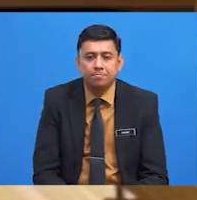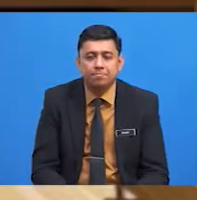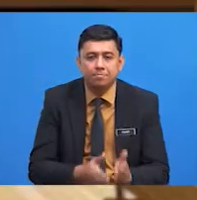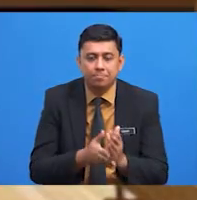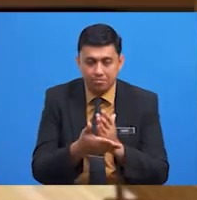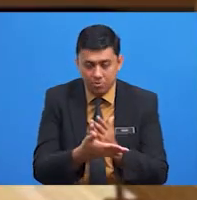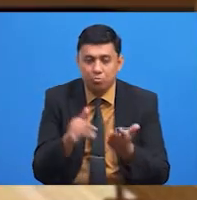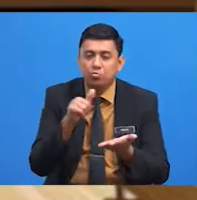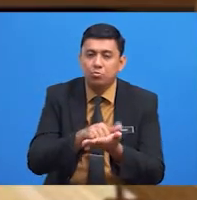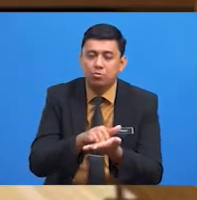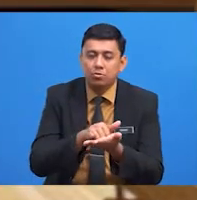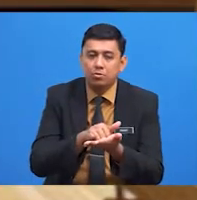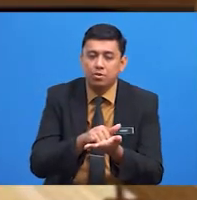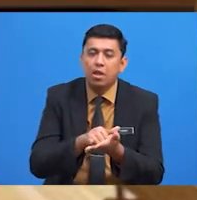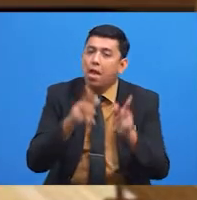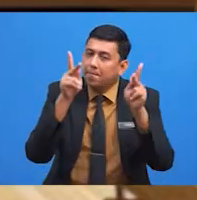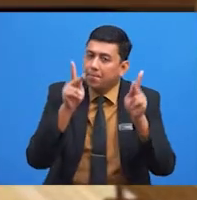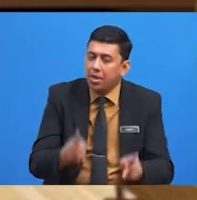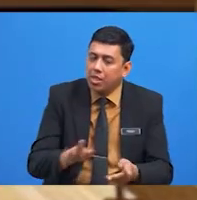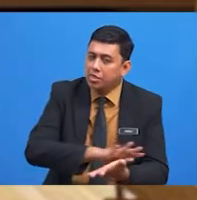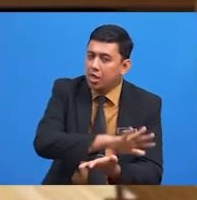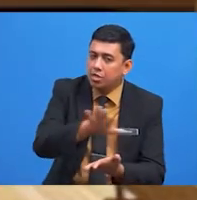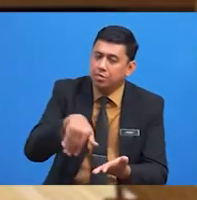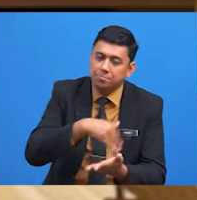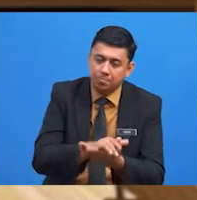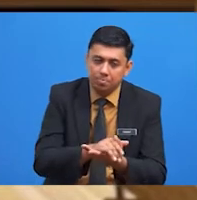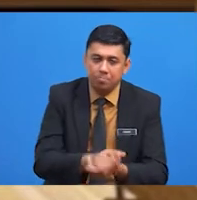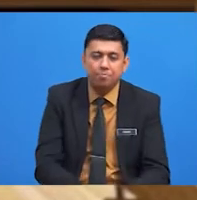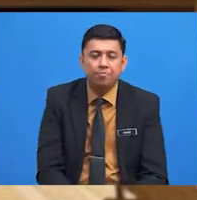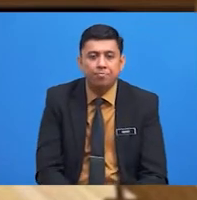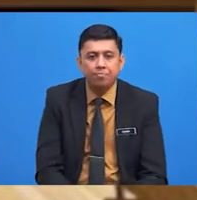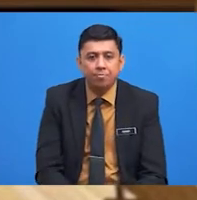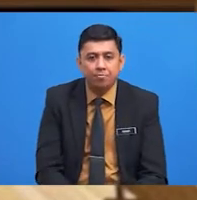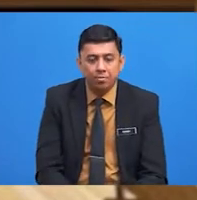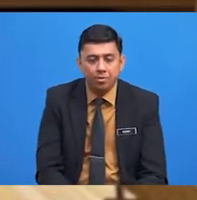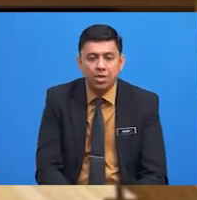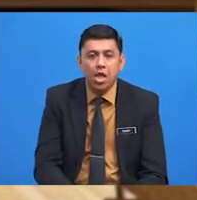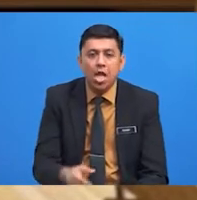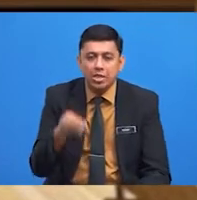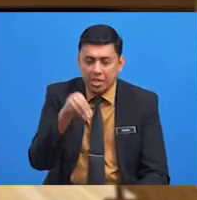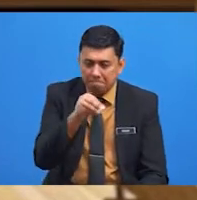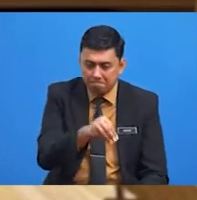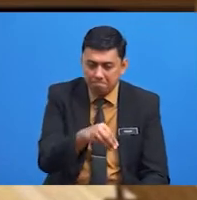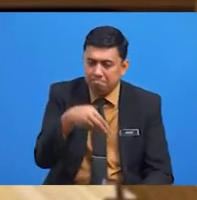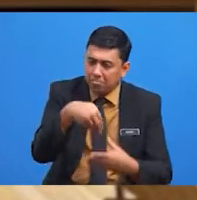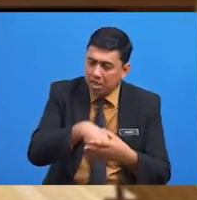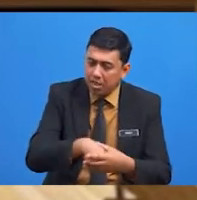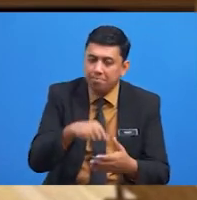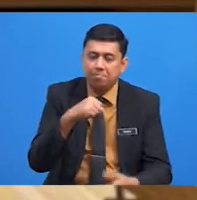Oleh itu, para pelajar sekalian, tanam dalam diri